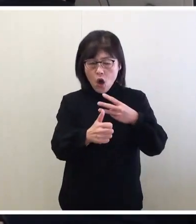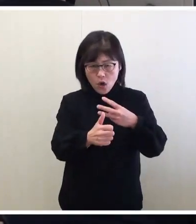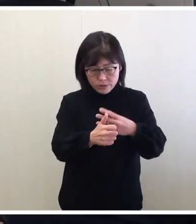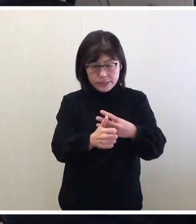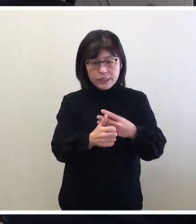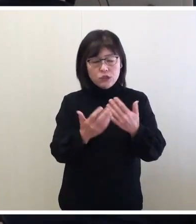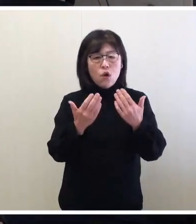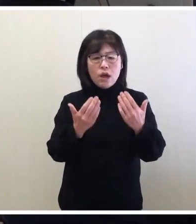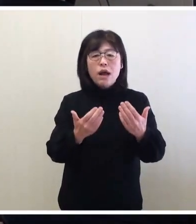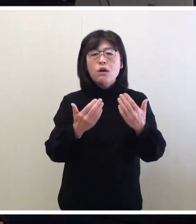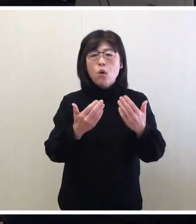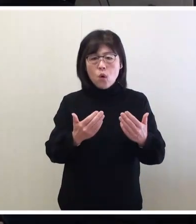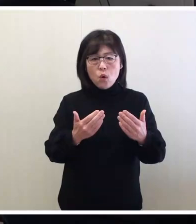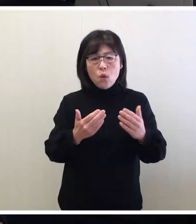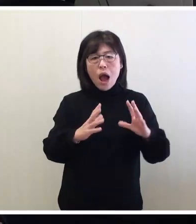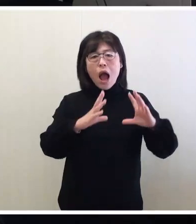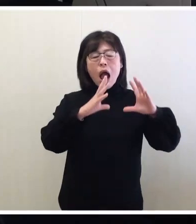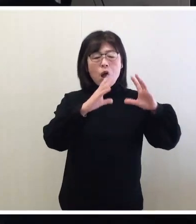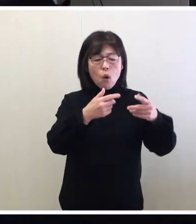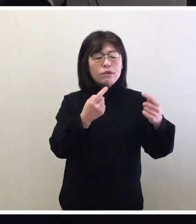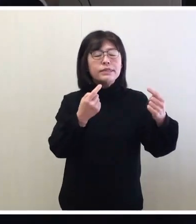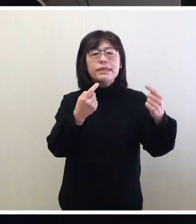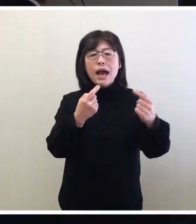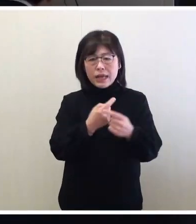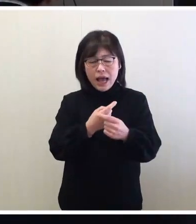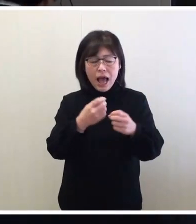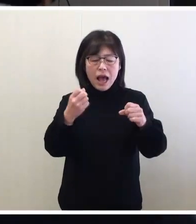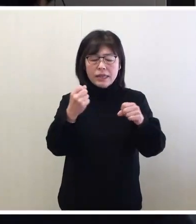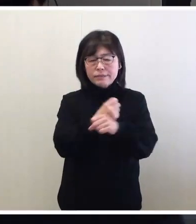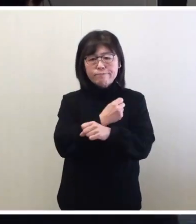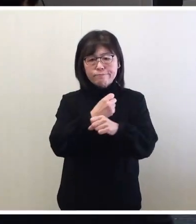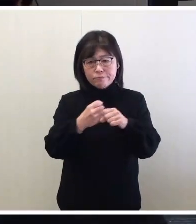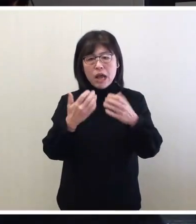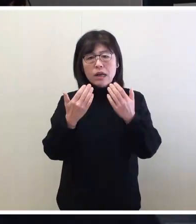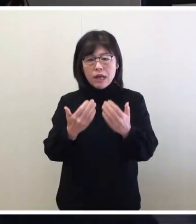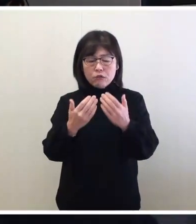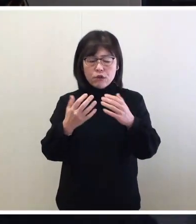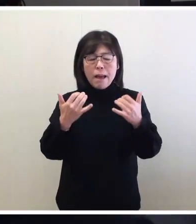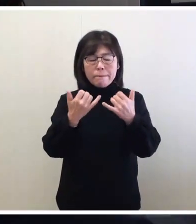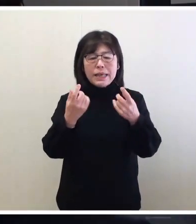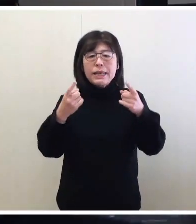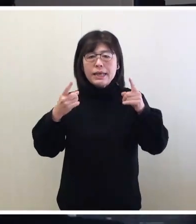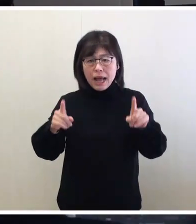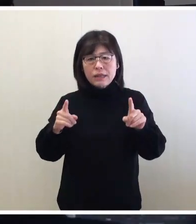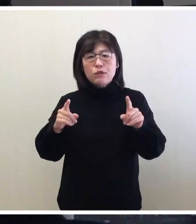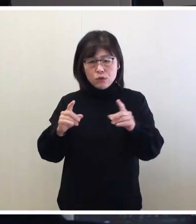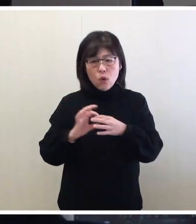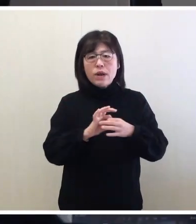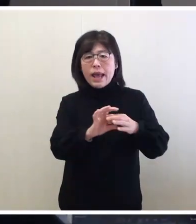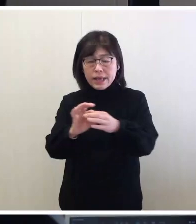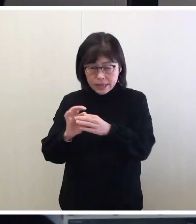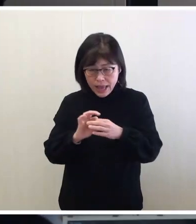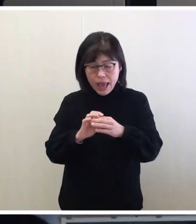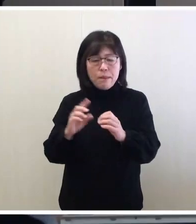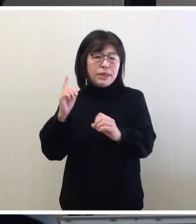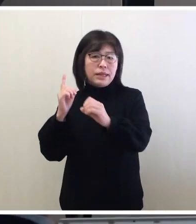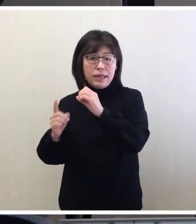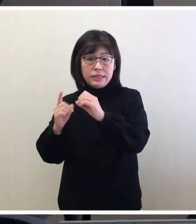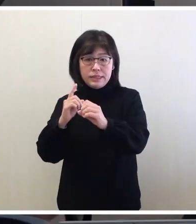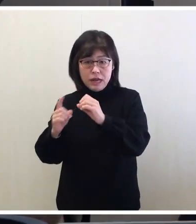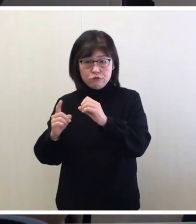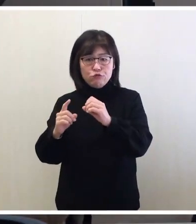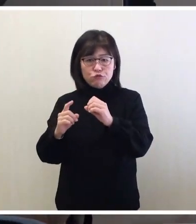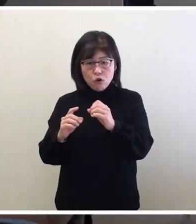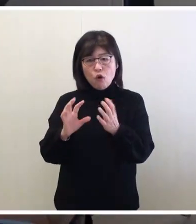王子キャンパスは国際化、産官学民連携、デジタルを徹底的に強化した4000